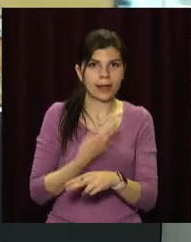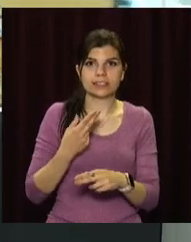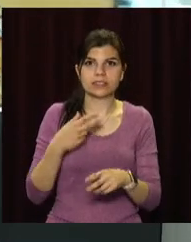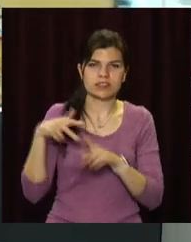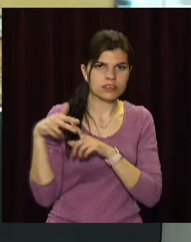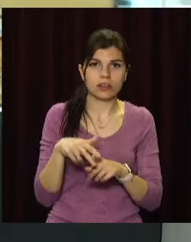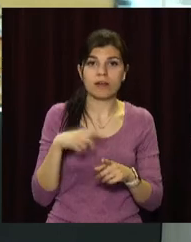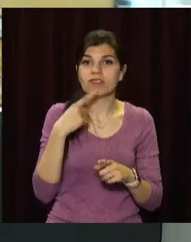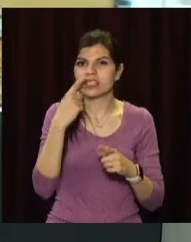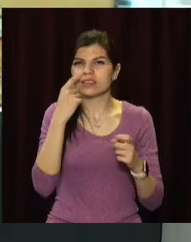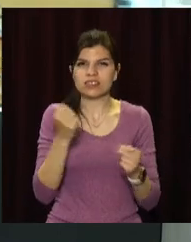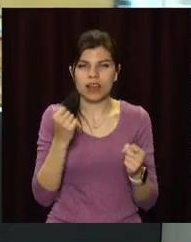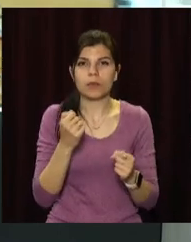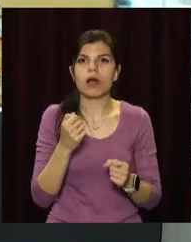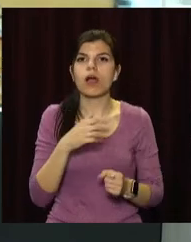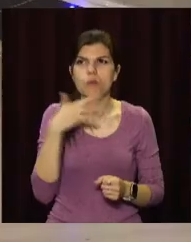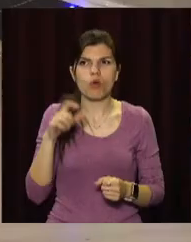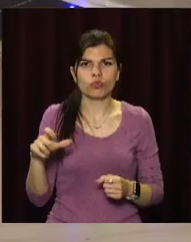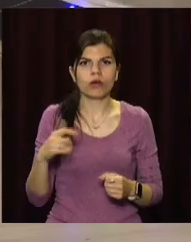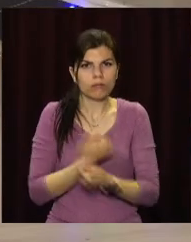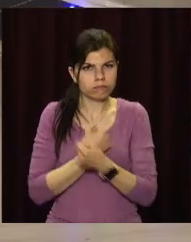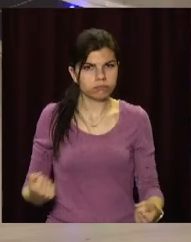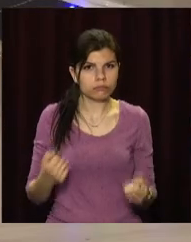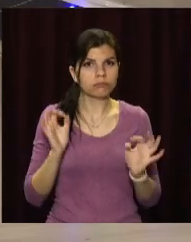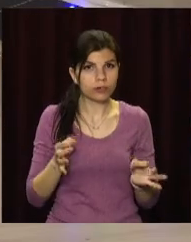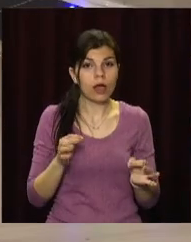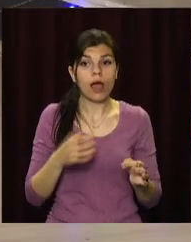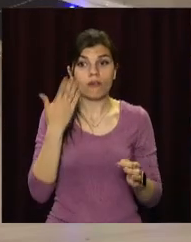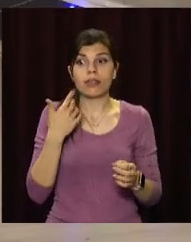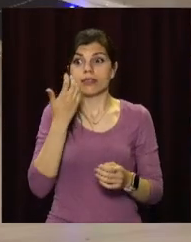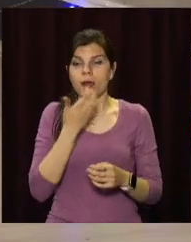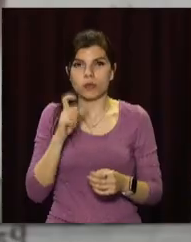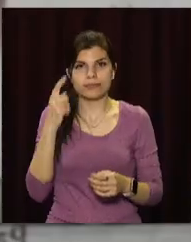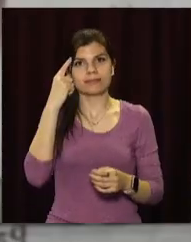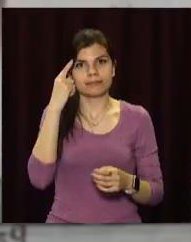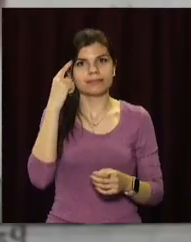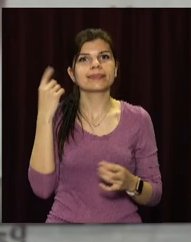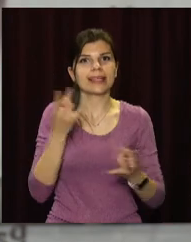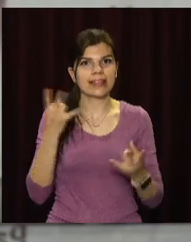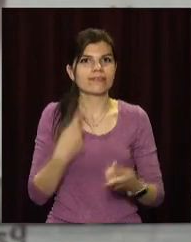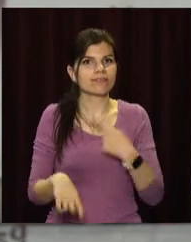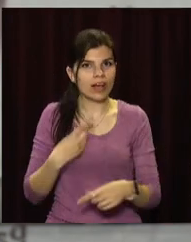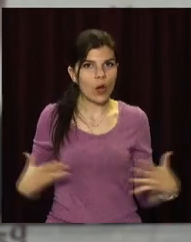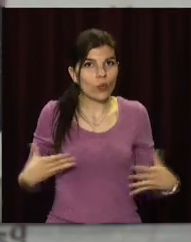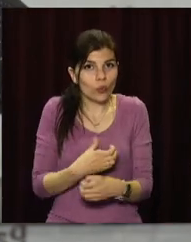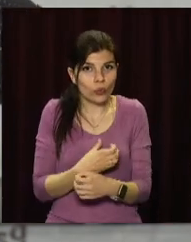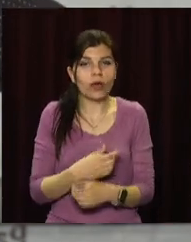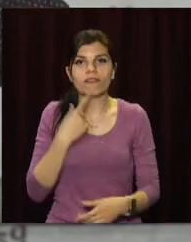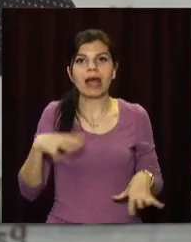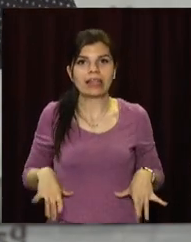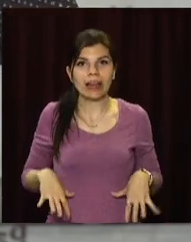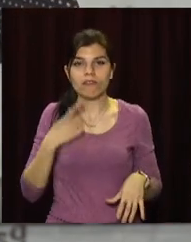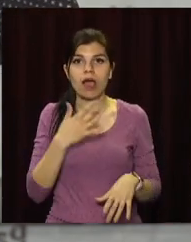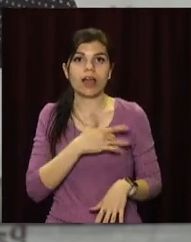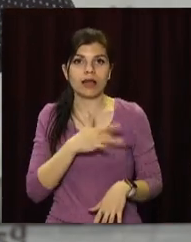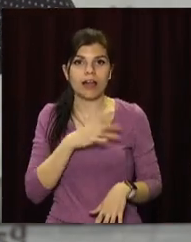люди традиційно набирають зайві кілограми. Тож з приходом тепла замислюються про схуднення. Тренери кажуть, дають ефект